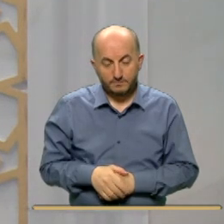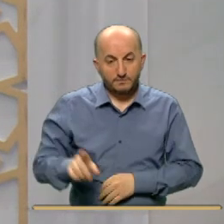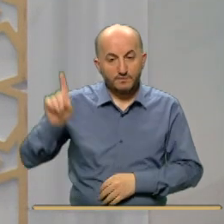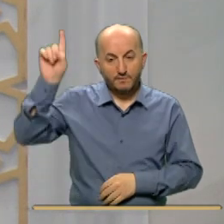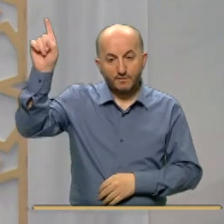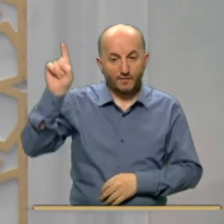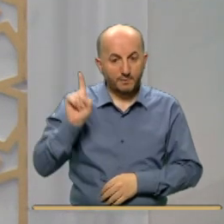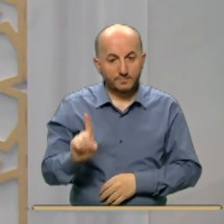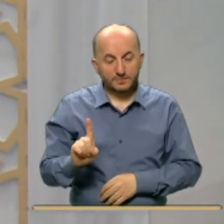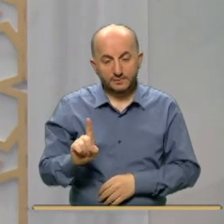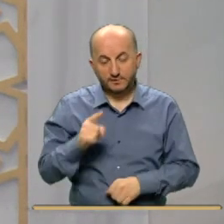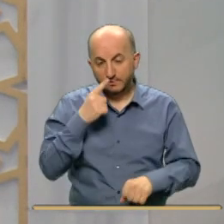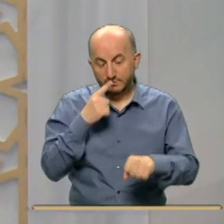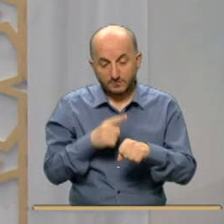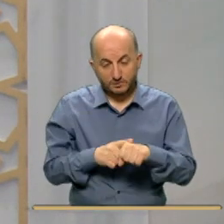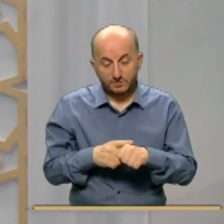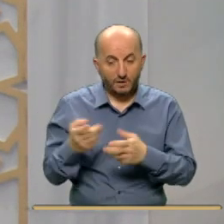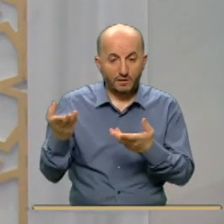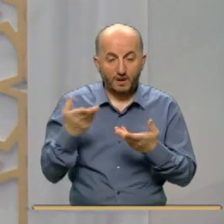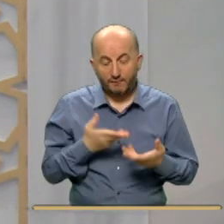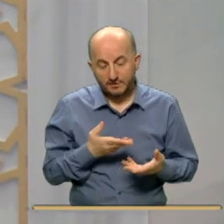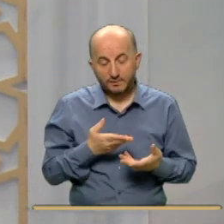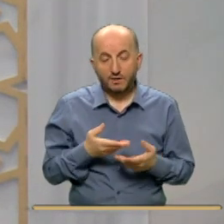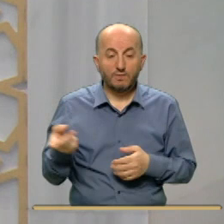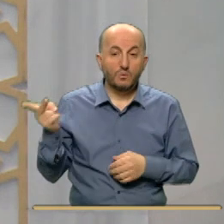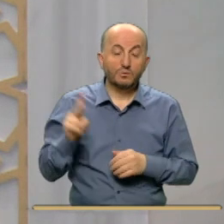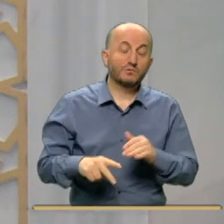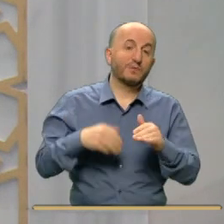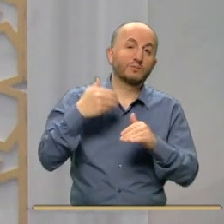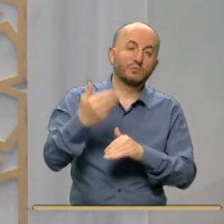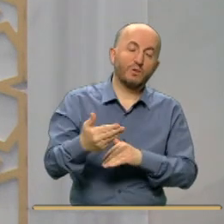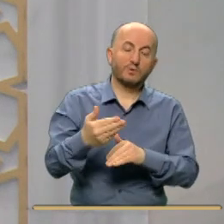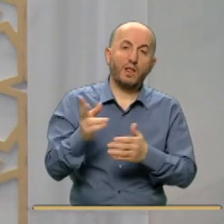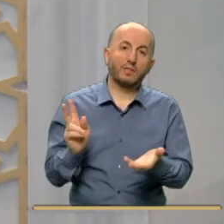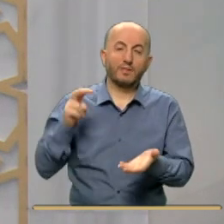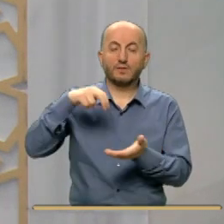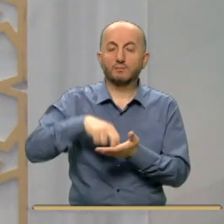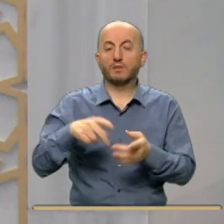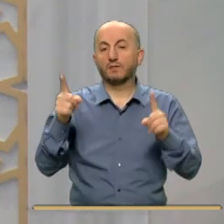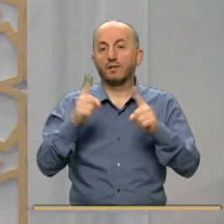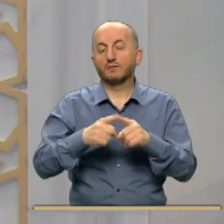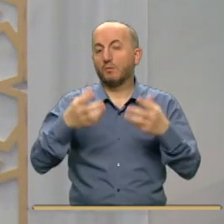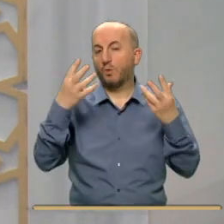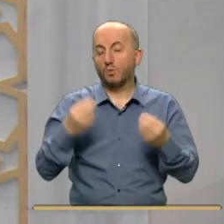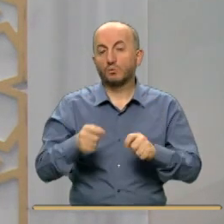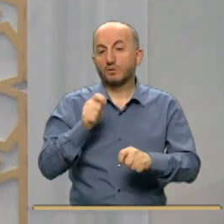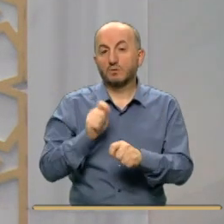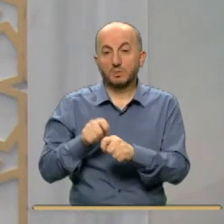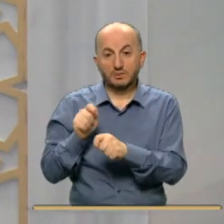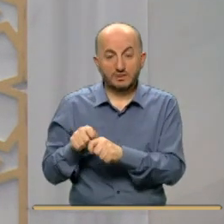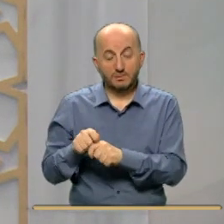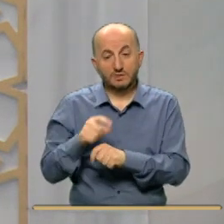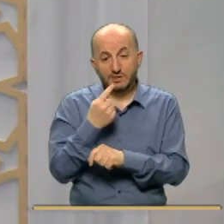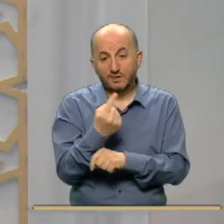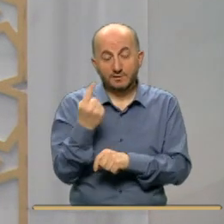Tevhidi, bir olan Allah'a imana davet eder. Öldükten sonra dirilmenin ve hesap olduğunu, yapıp ettiklerimizin